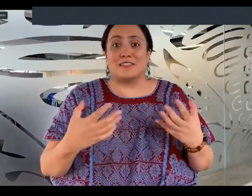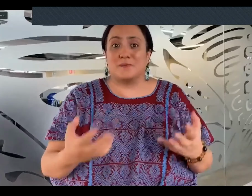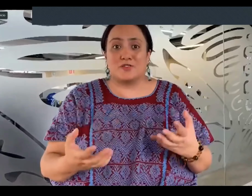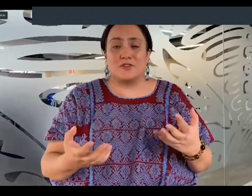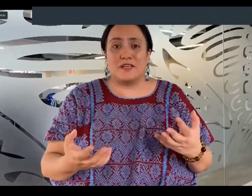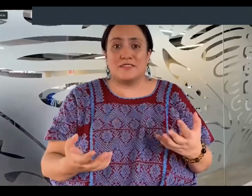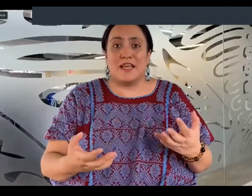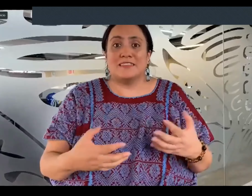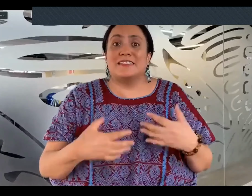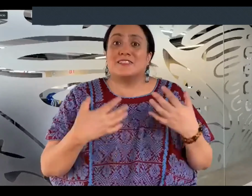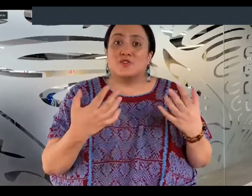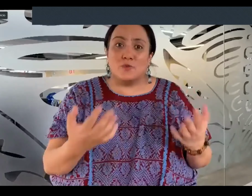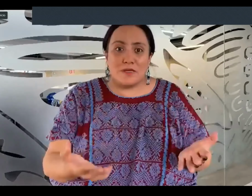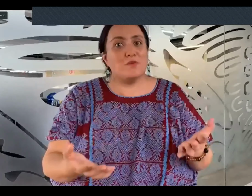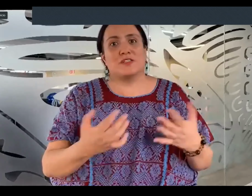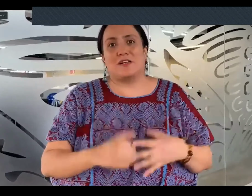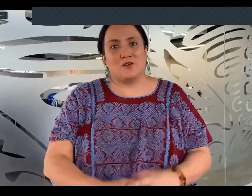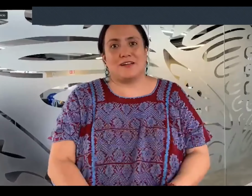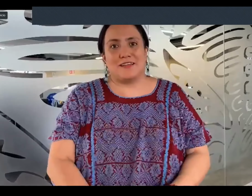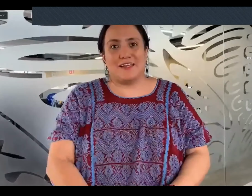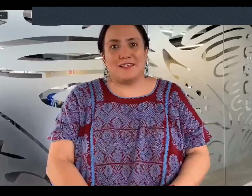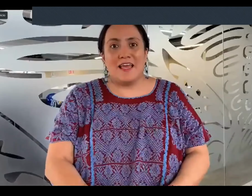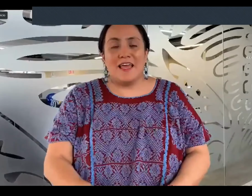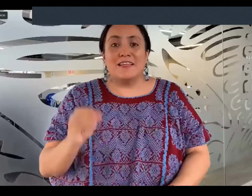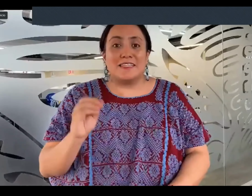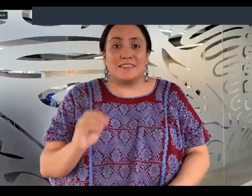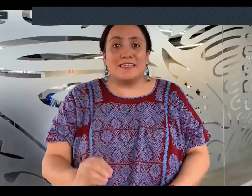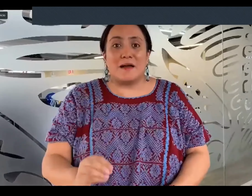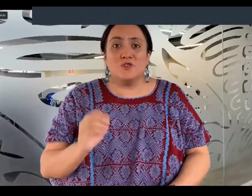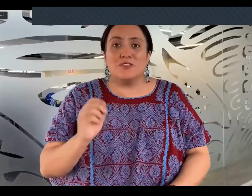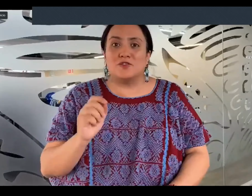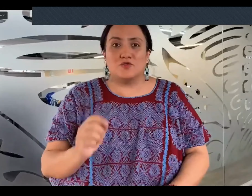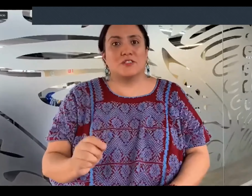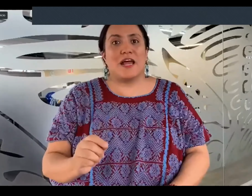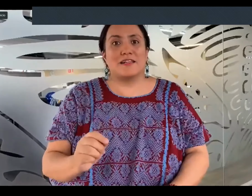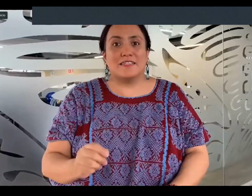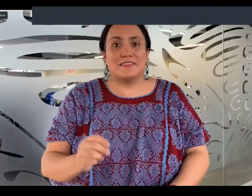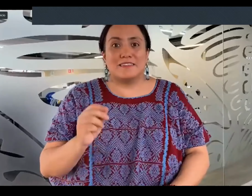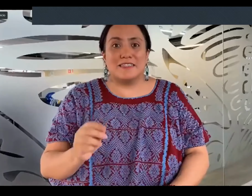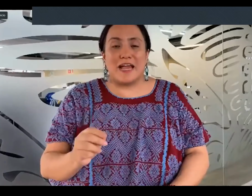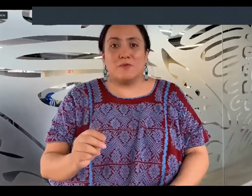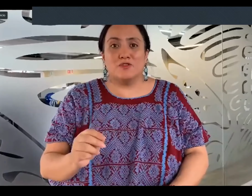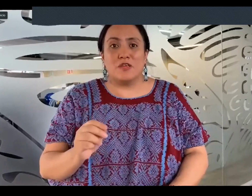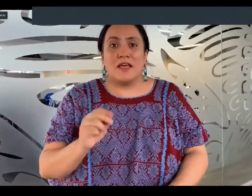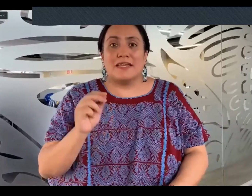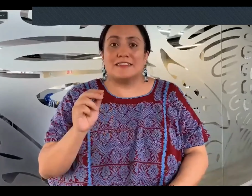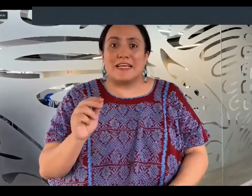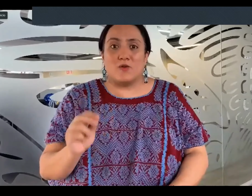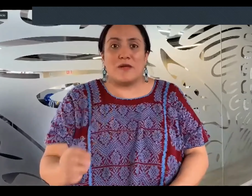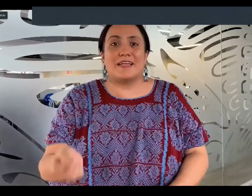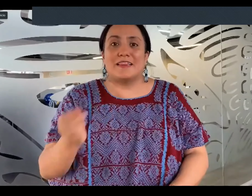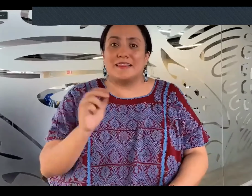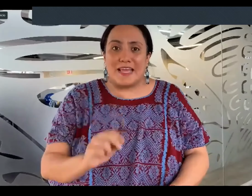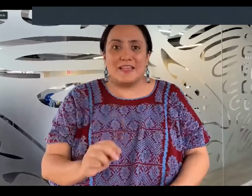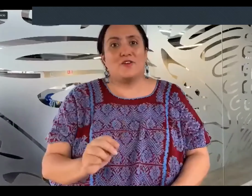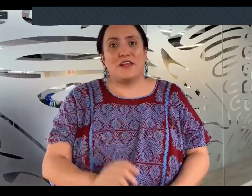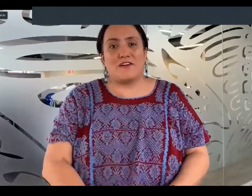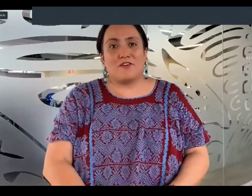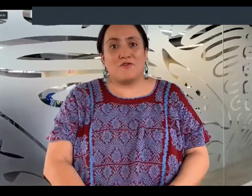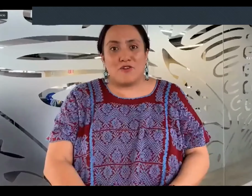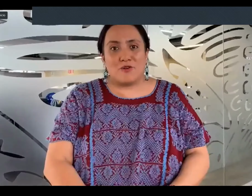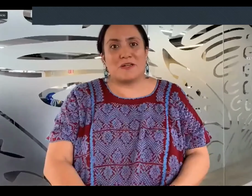meilleur service si on suppose les besoins des personnes.